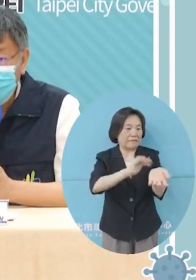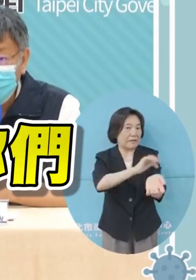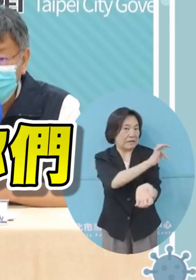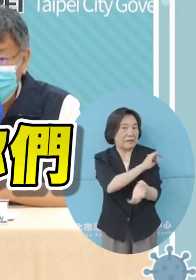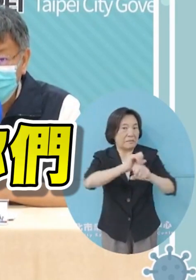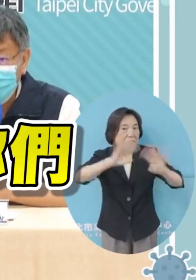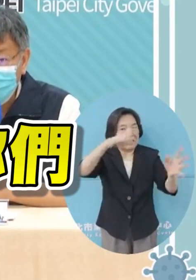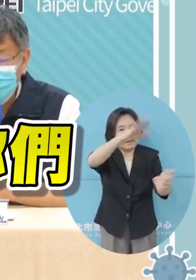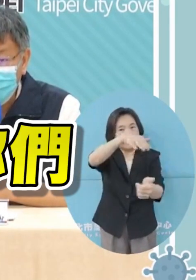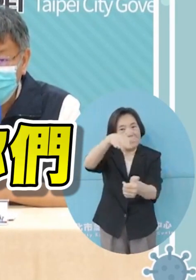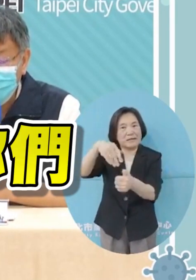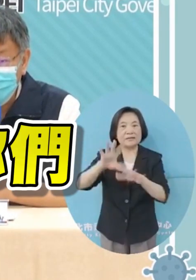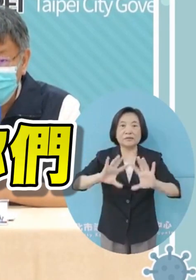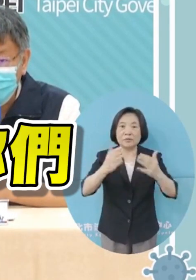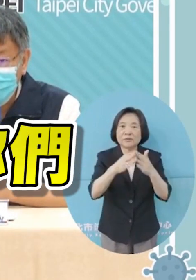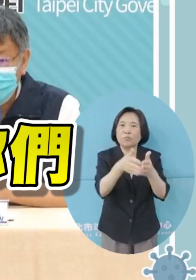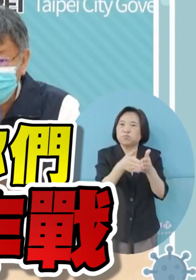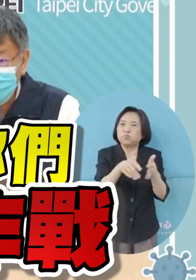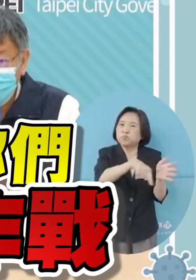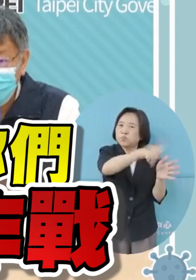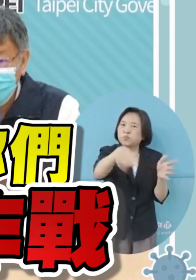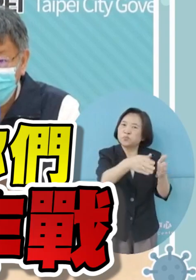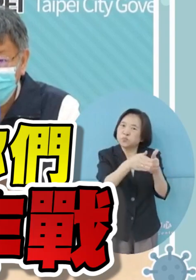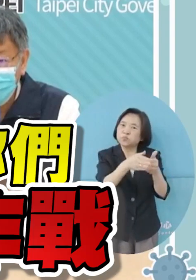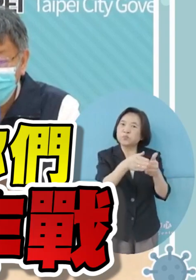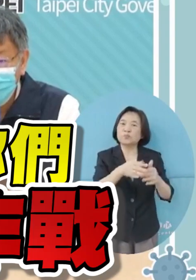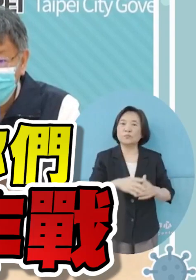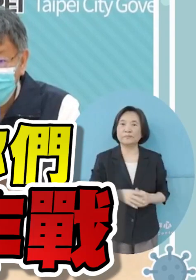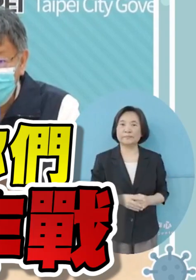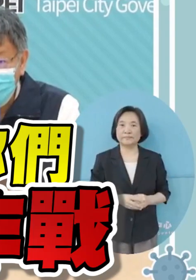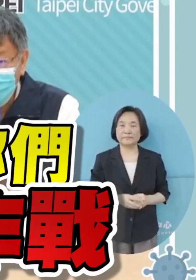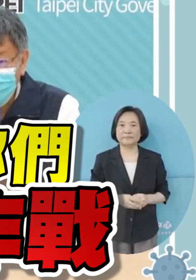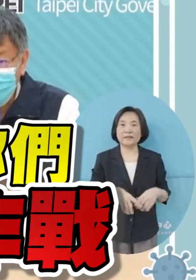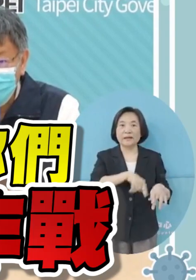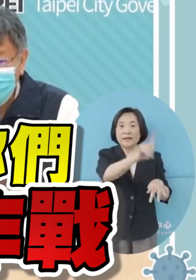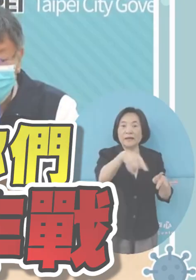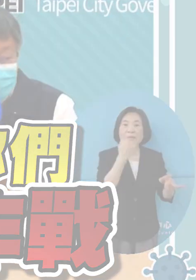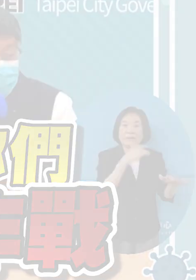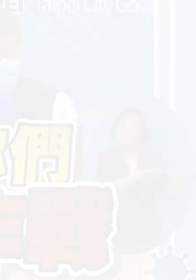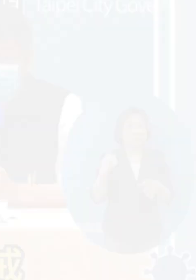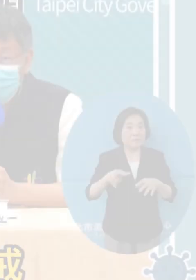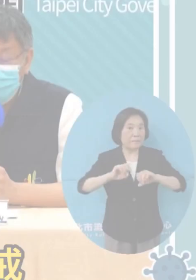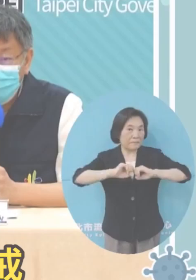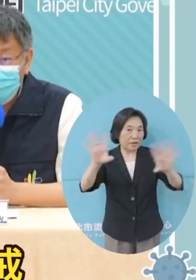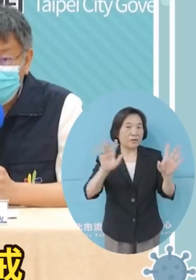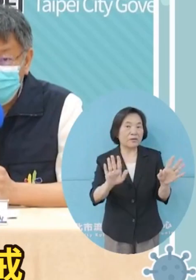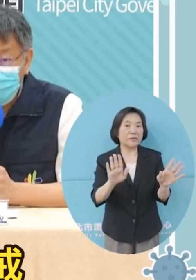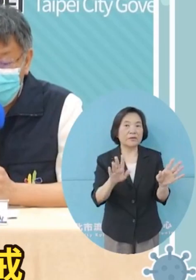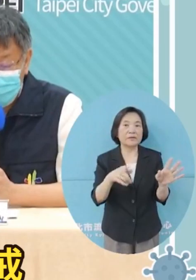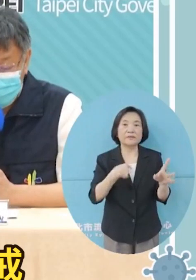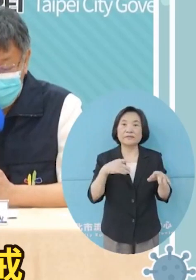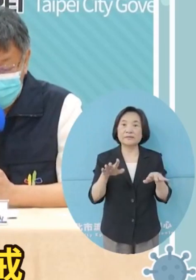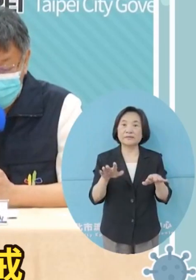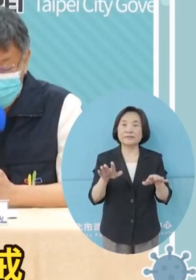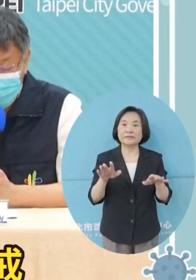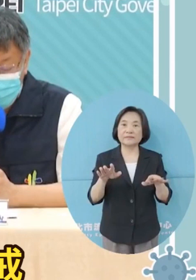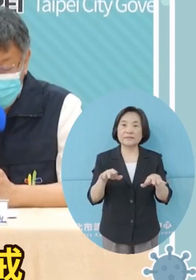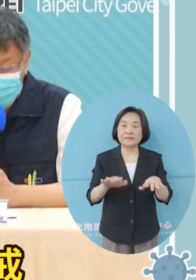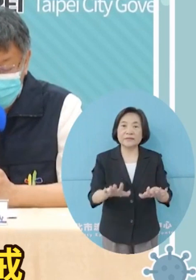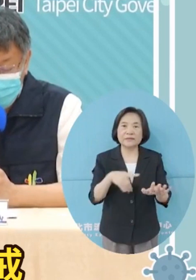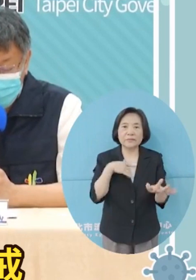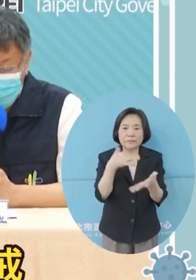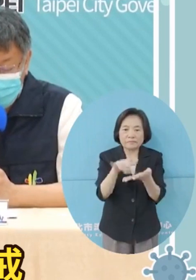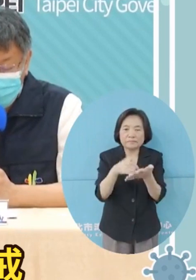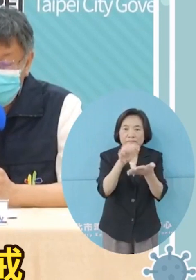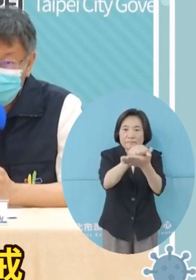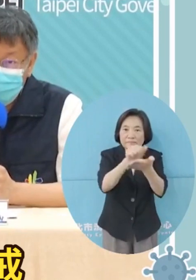哈？现在国家需要你们，你知道哈？来到防疫前线作战，因为我们现在统计上看